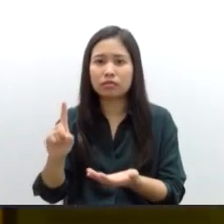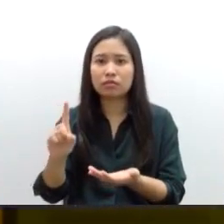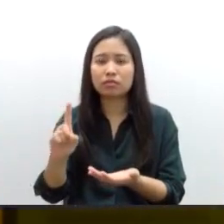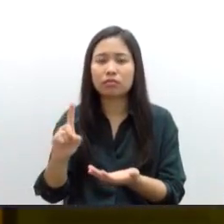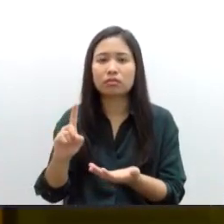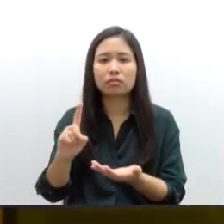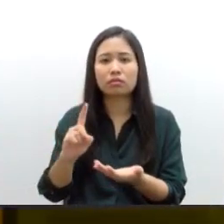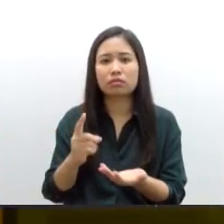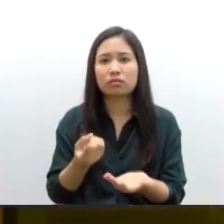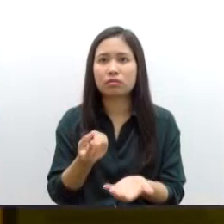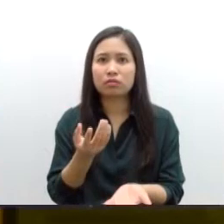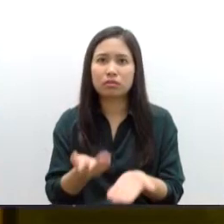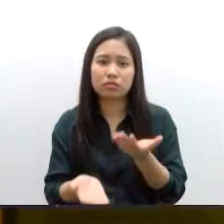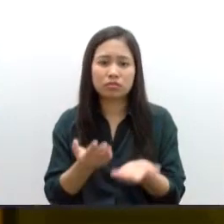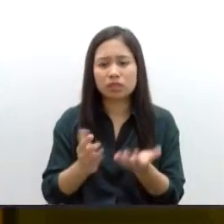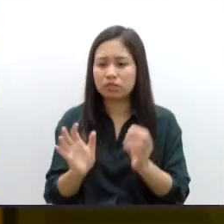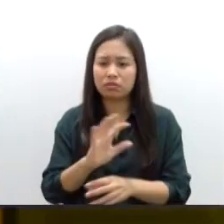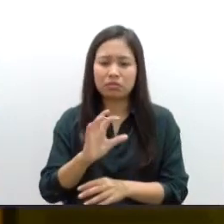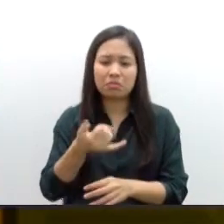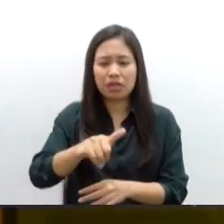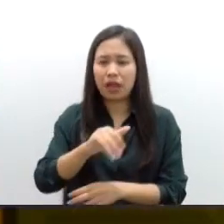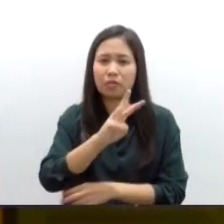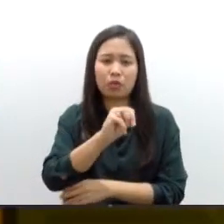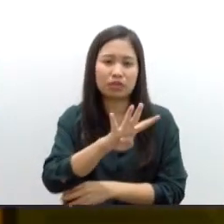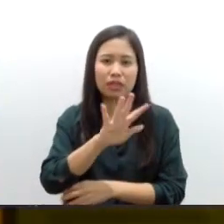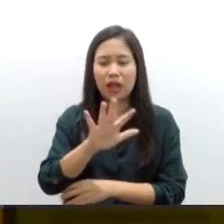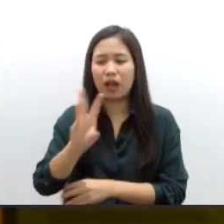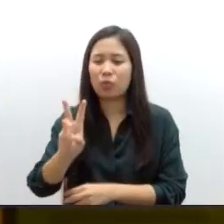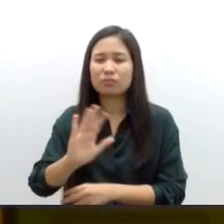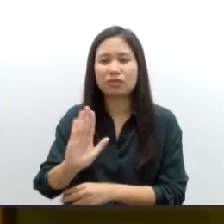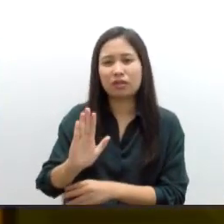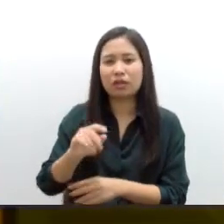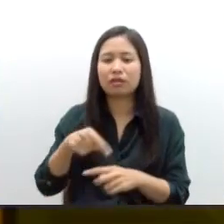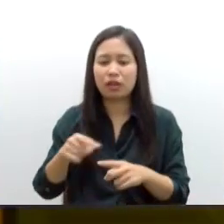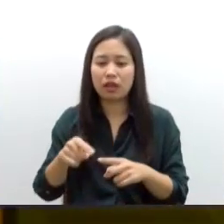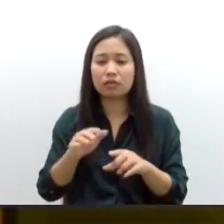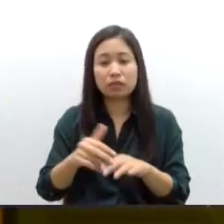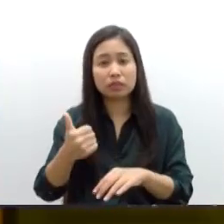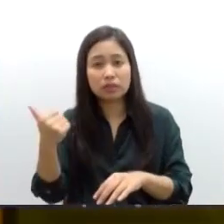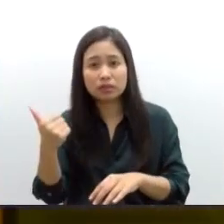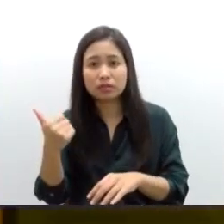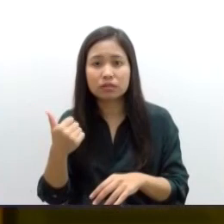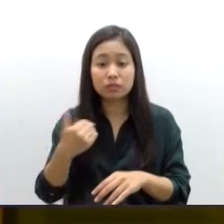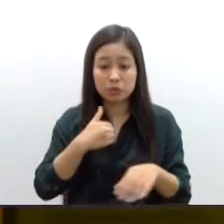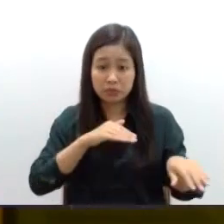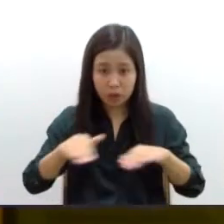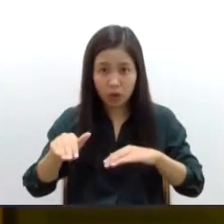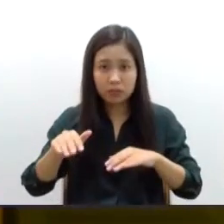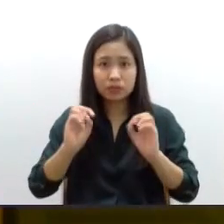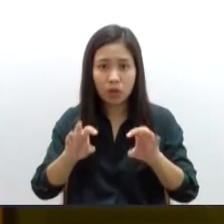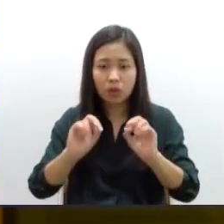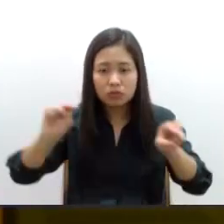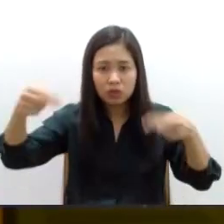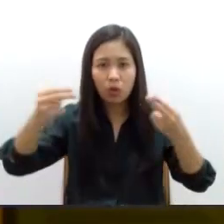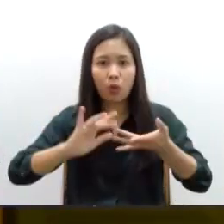อยู่ม.4 ม.5 ม.6 มีนักเรียนอาจจะอยู่ชั้นอื่นๆแต่มีความพร้อมในการสอนออนไล